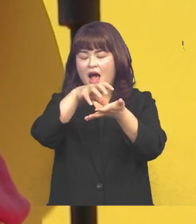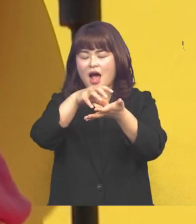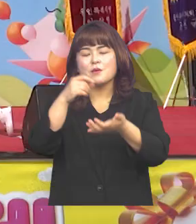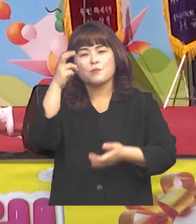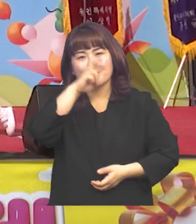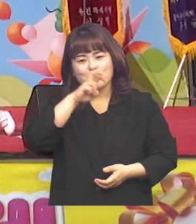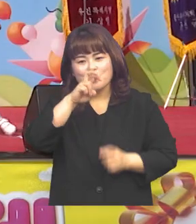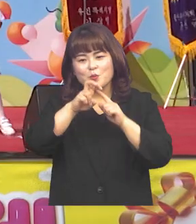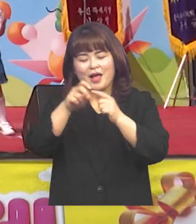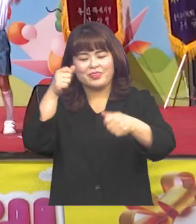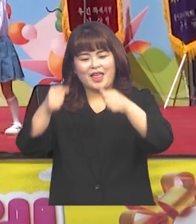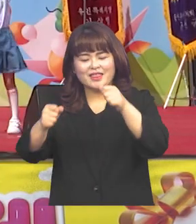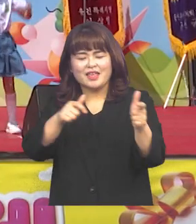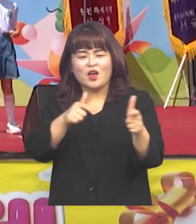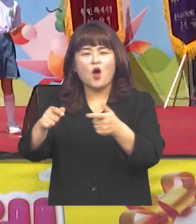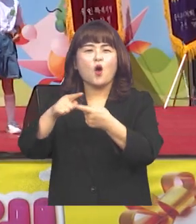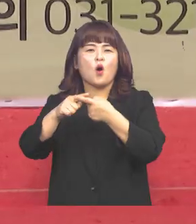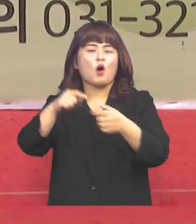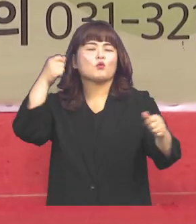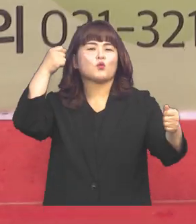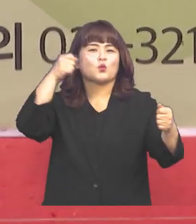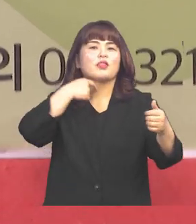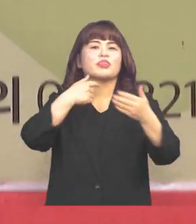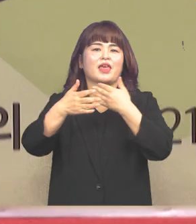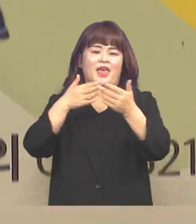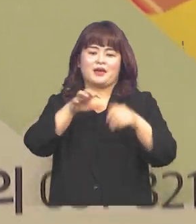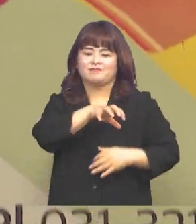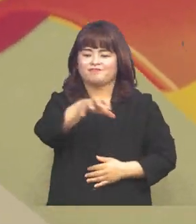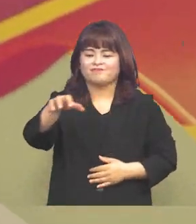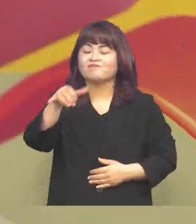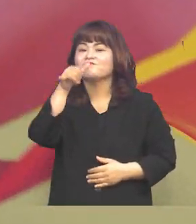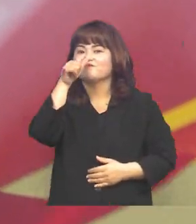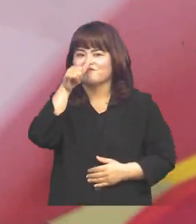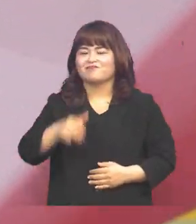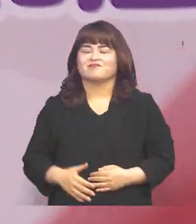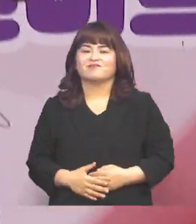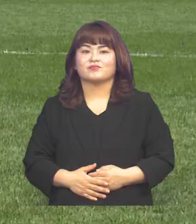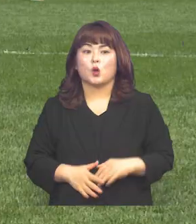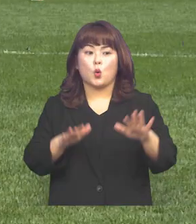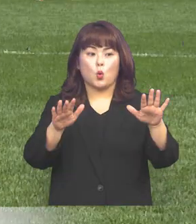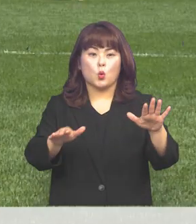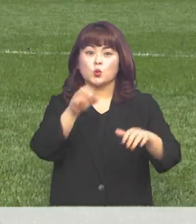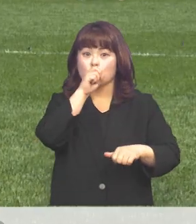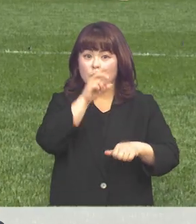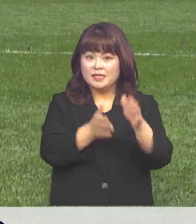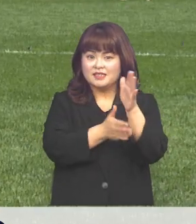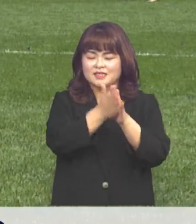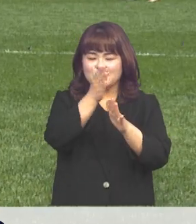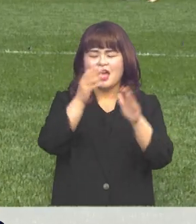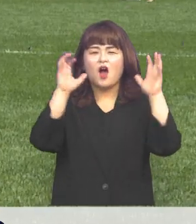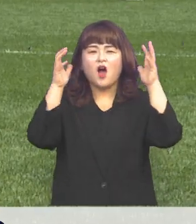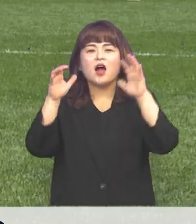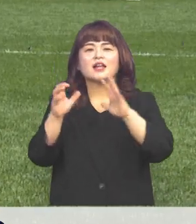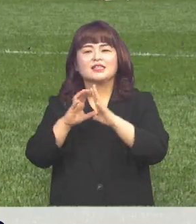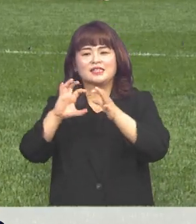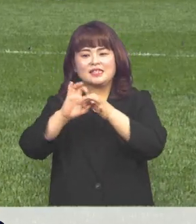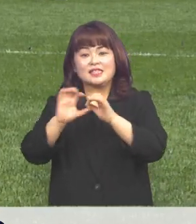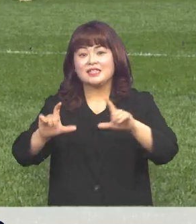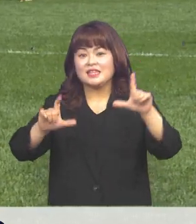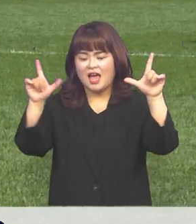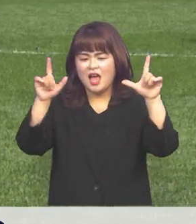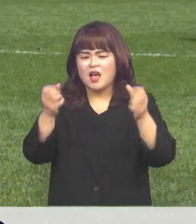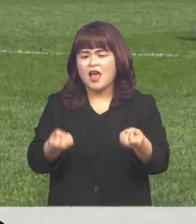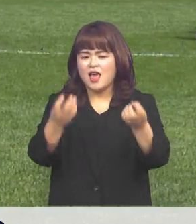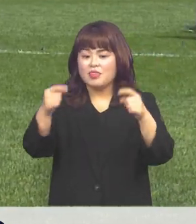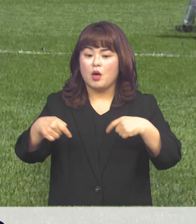마임, 난타 등 다채로운 공연과 체험 프로그램이 마련됐습니다. 네, 오늘 용인시에서 하는 어린이날 행사 처음